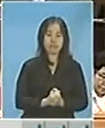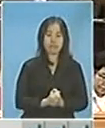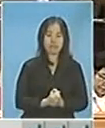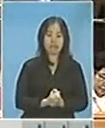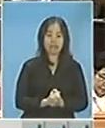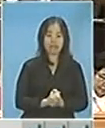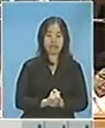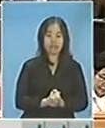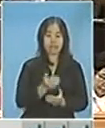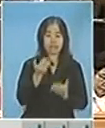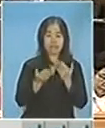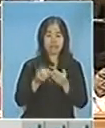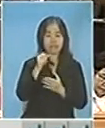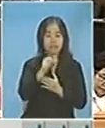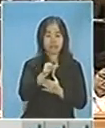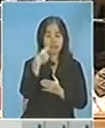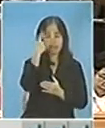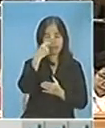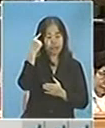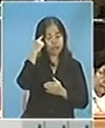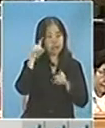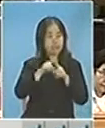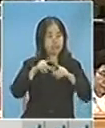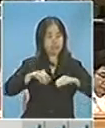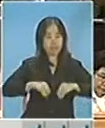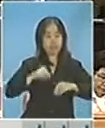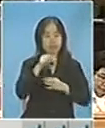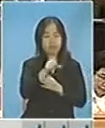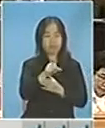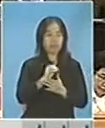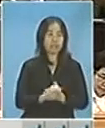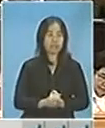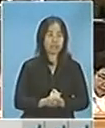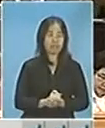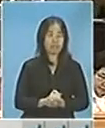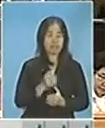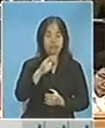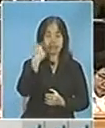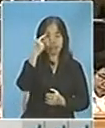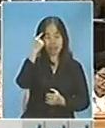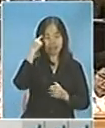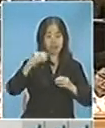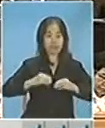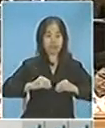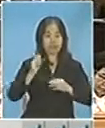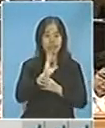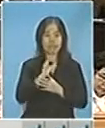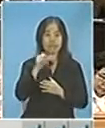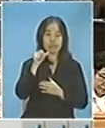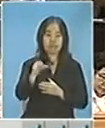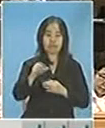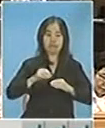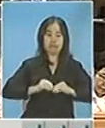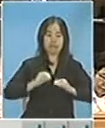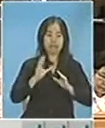ใช้สิทธิ์ออกเสียงคะแนนผู้ใดเห็นควรรับหลักการโปรดกดปุ่มเห็นด้วยนะครับผู้ใดเห็นไม่ควรรับหลักการโปร